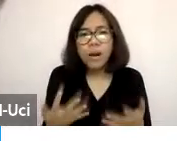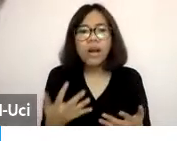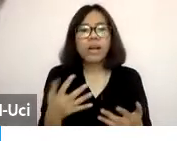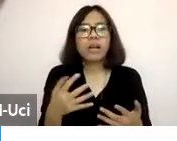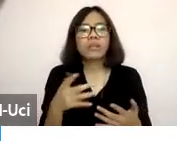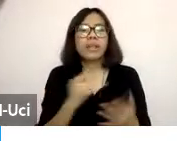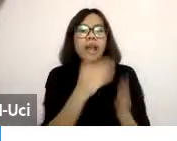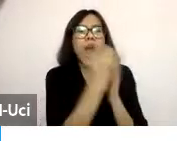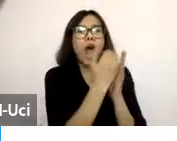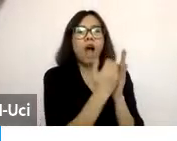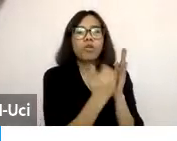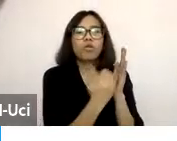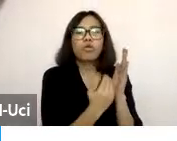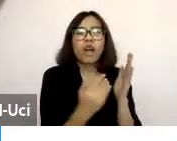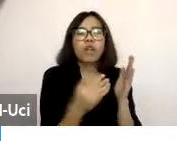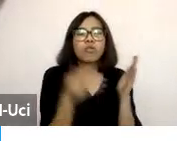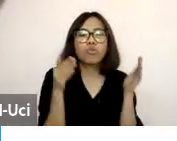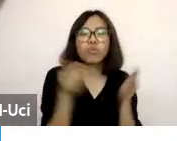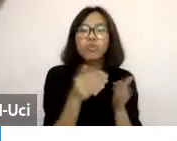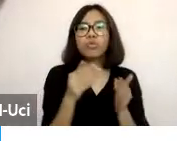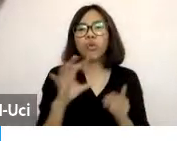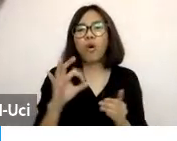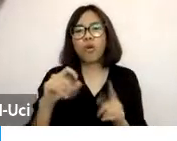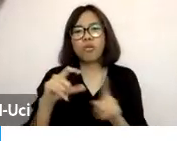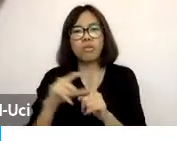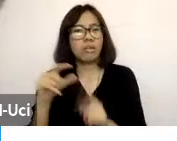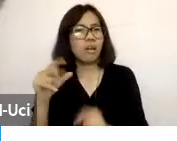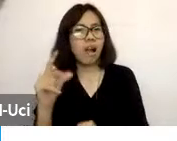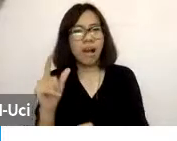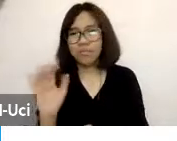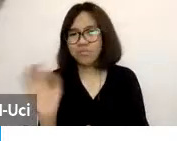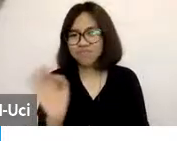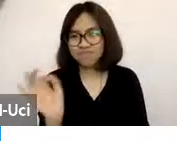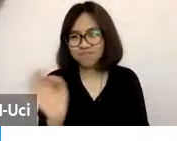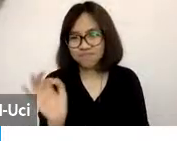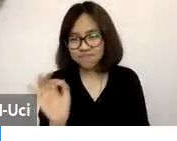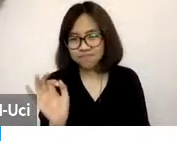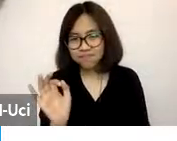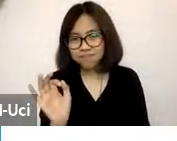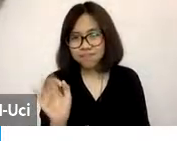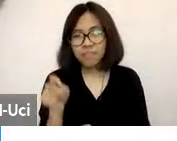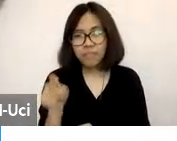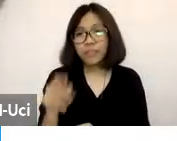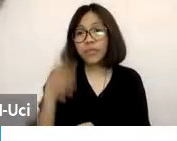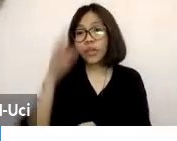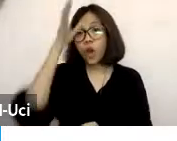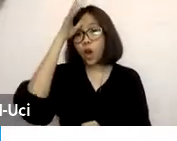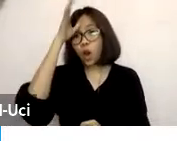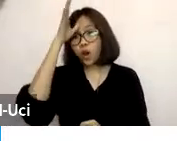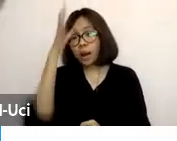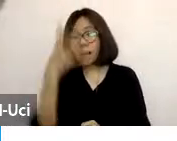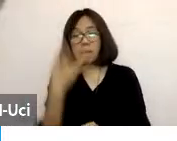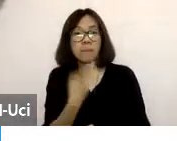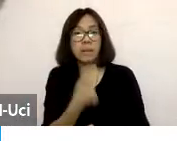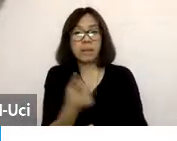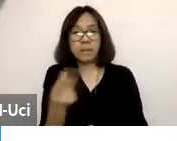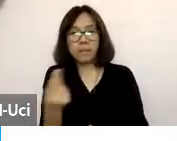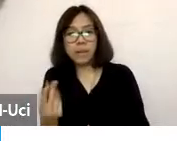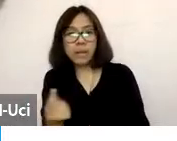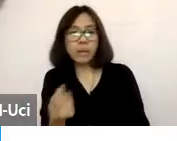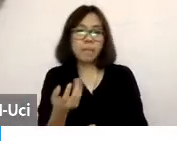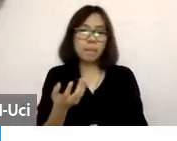woodyard sebagaimana kita ketahui bersama bahwa ada kemewahan bagi konsumen untuk kemudian dia menggunakan